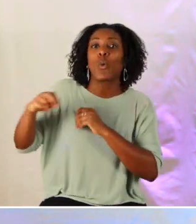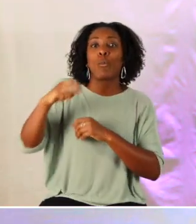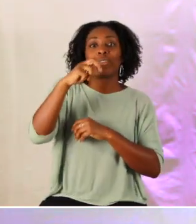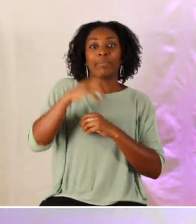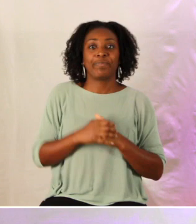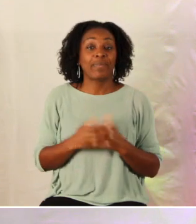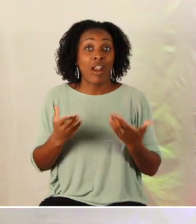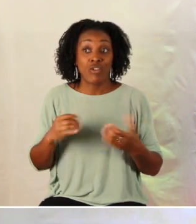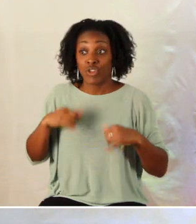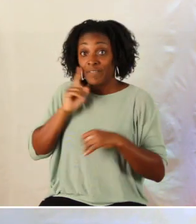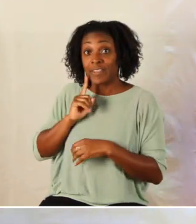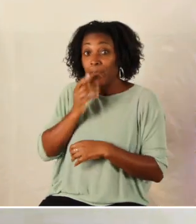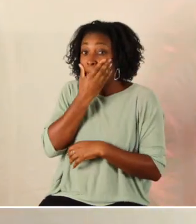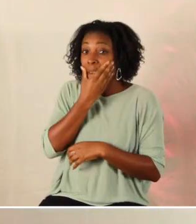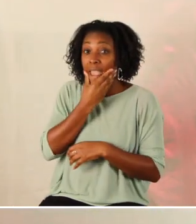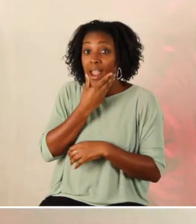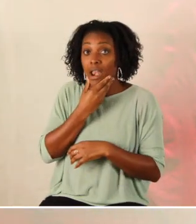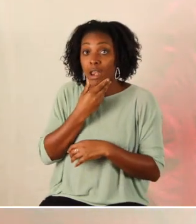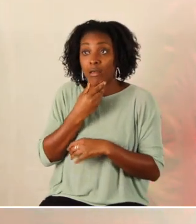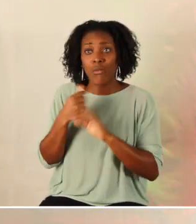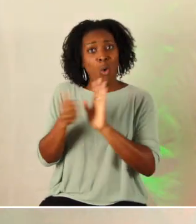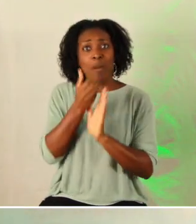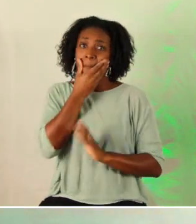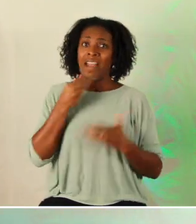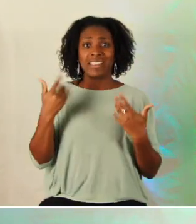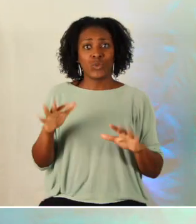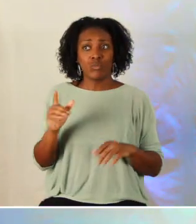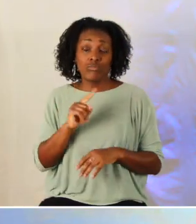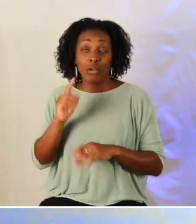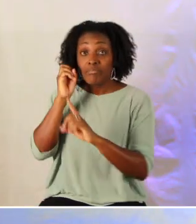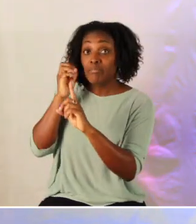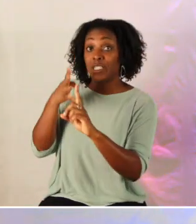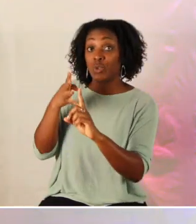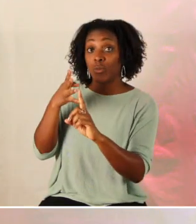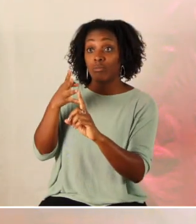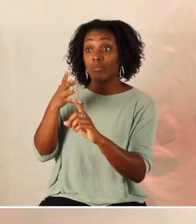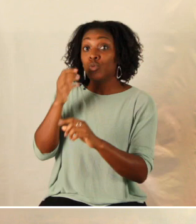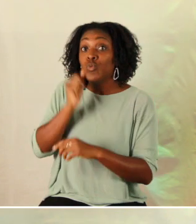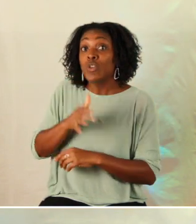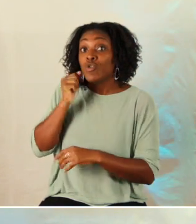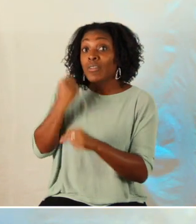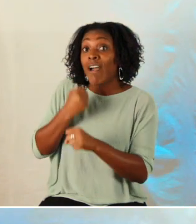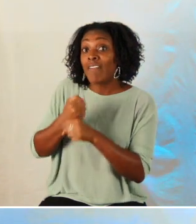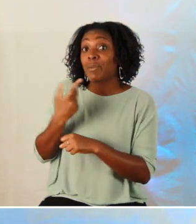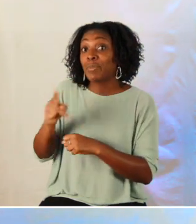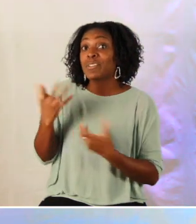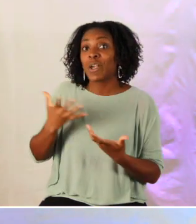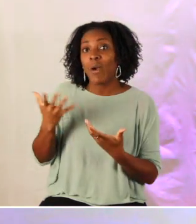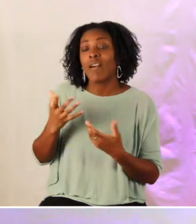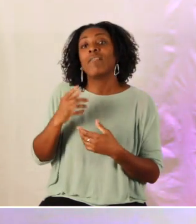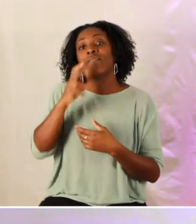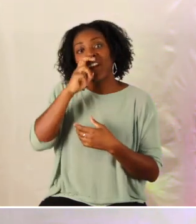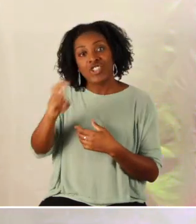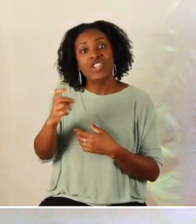eh bien, elle n'était pas juste pour être là, pour être belle, mais elle avait une mission à remplir. Et sa mission quotidienne, journalière, c'était de prendre la